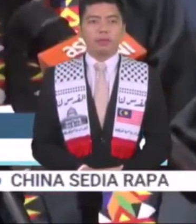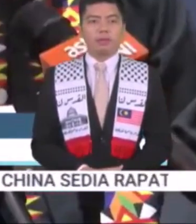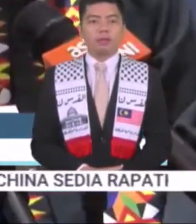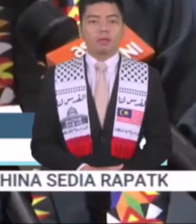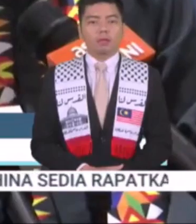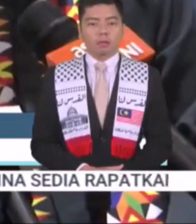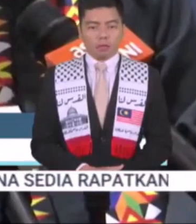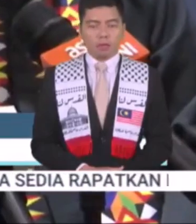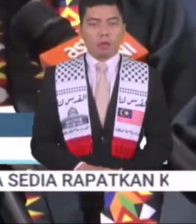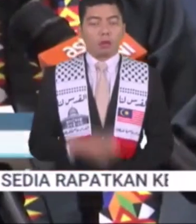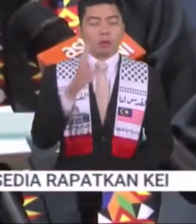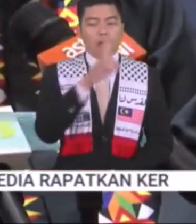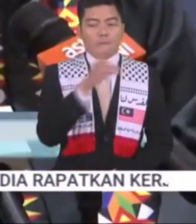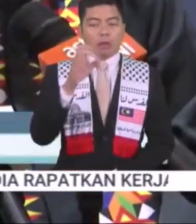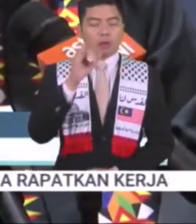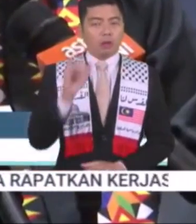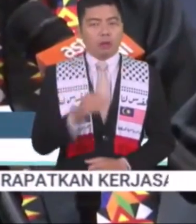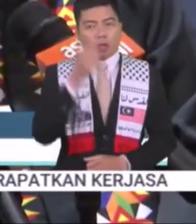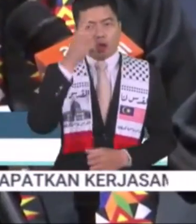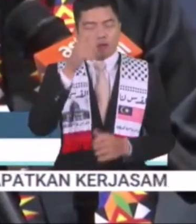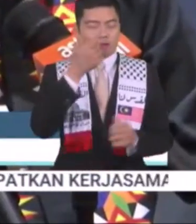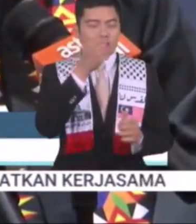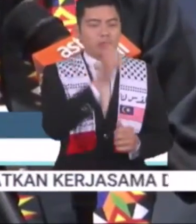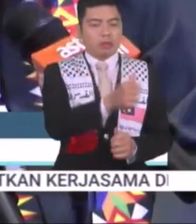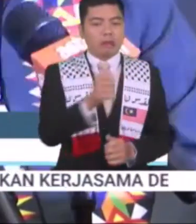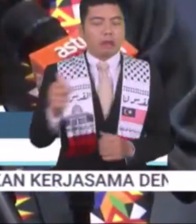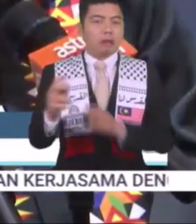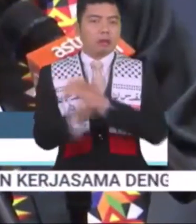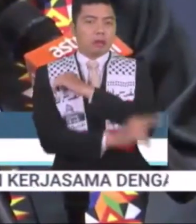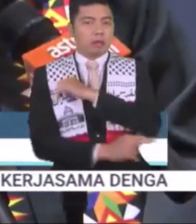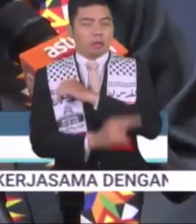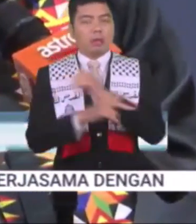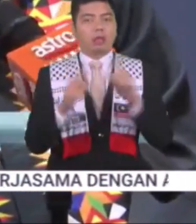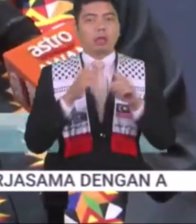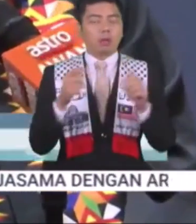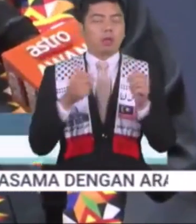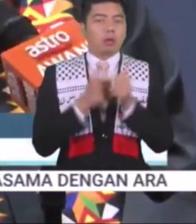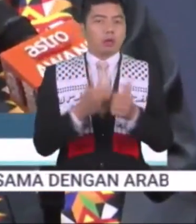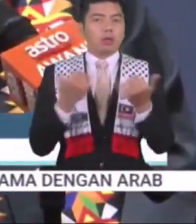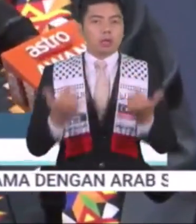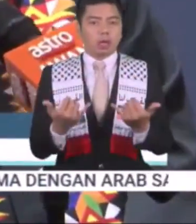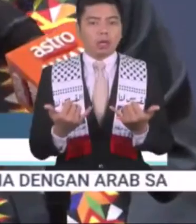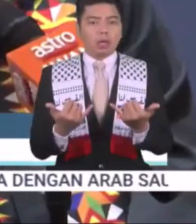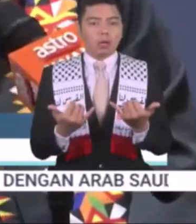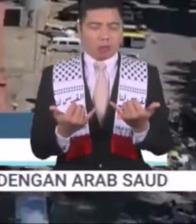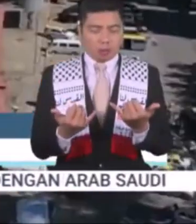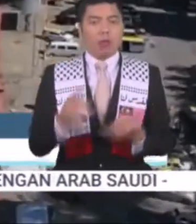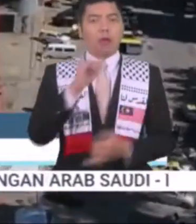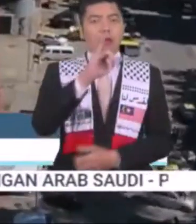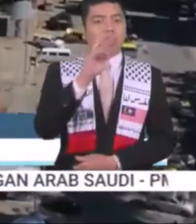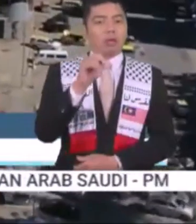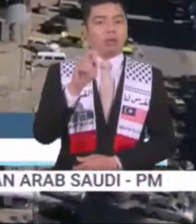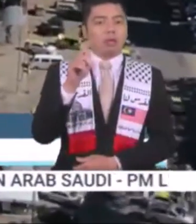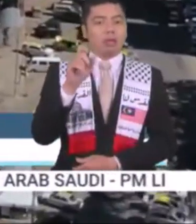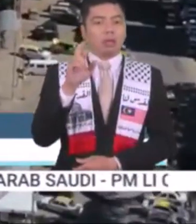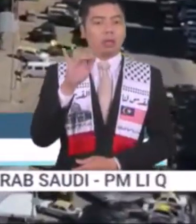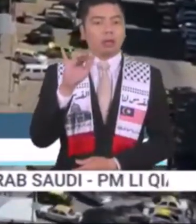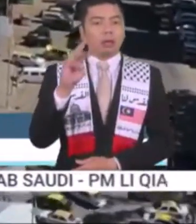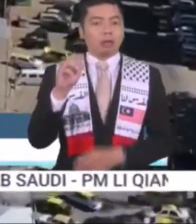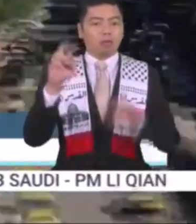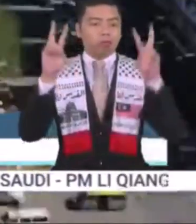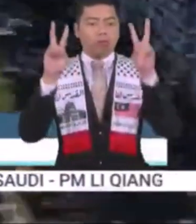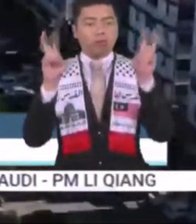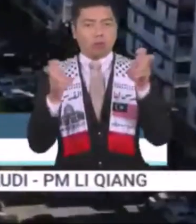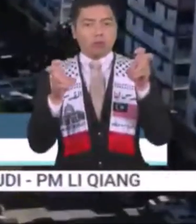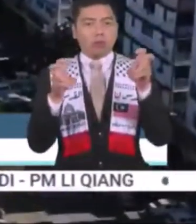Jadi RM300 juta untuk setiap negeri dan kalau mengikut ini merupakan interim yang sekarang